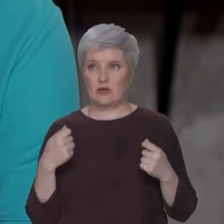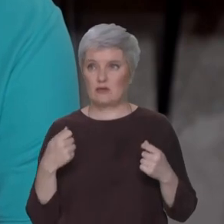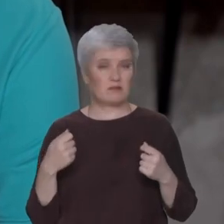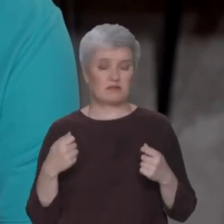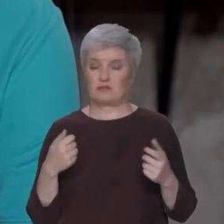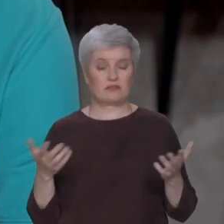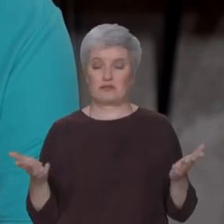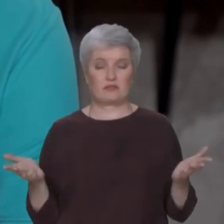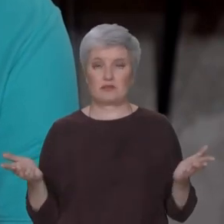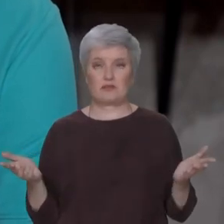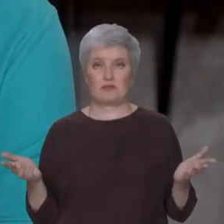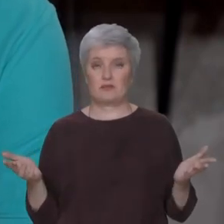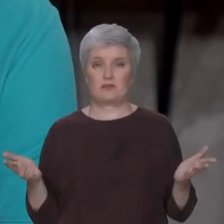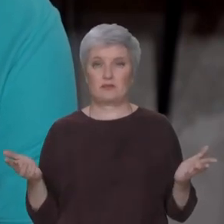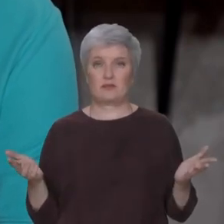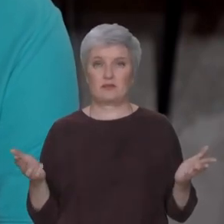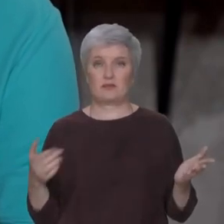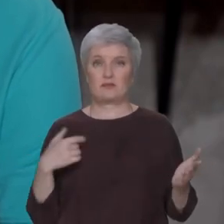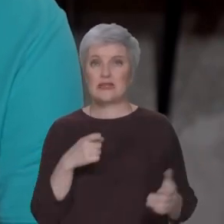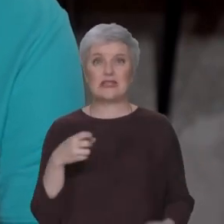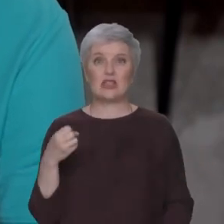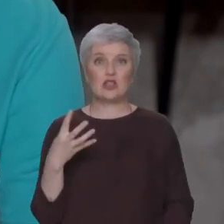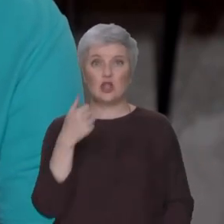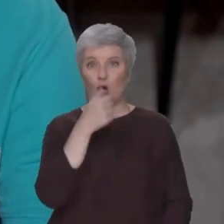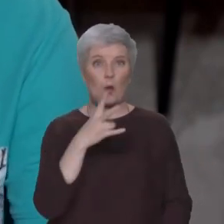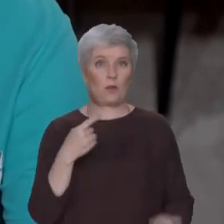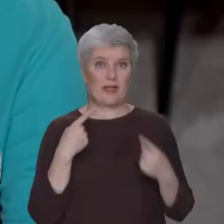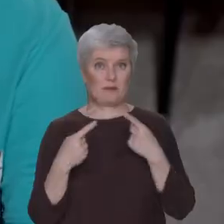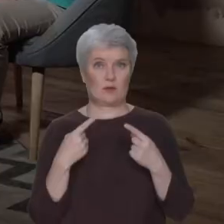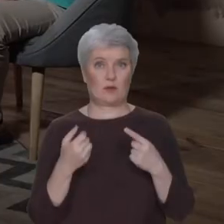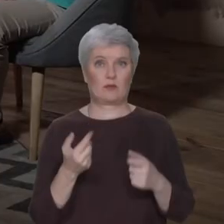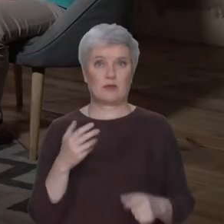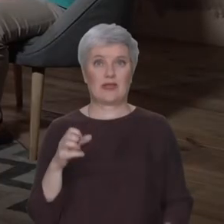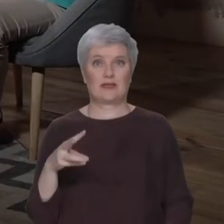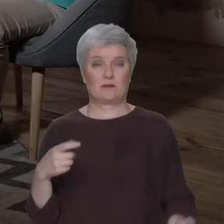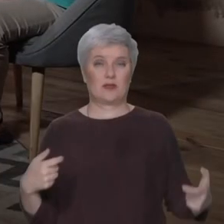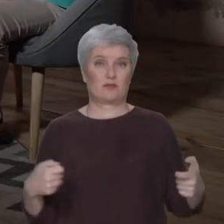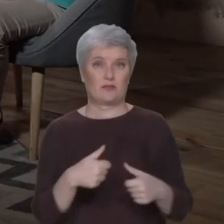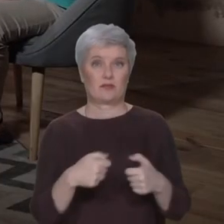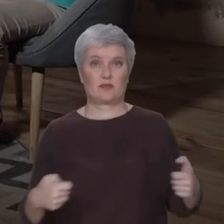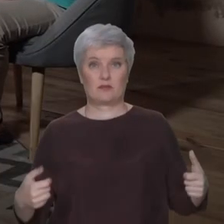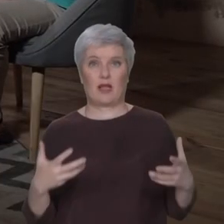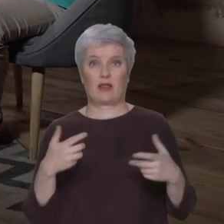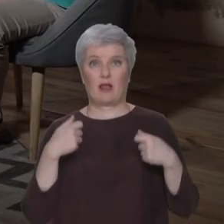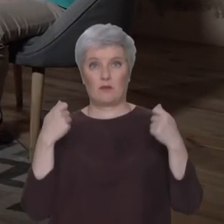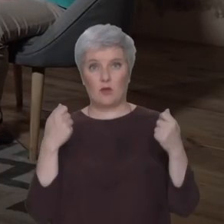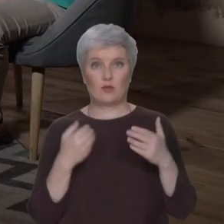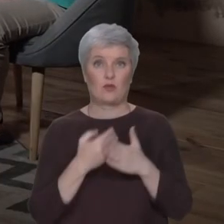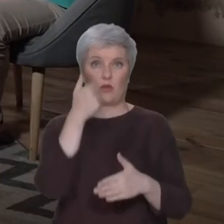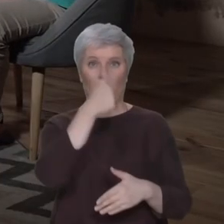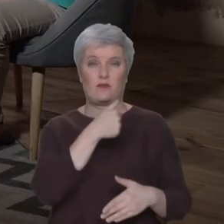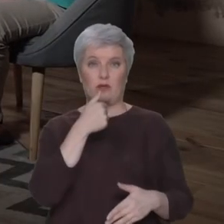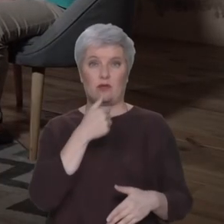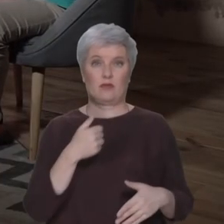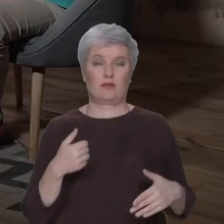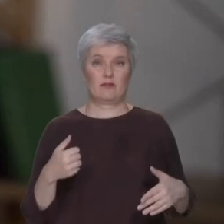Ні. Ну, ми 14 років не спілкуємося. Ми тільки там пару смс-ками обмінялися з днем народження чи з Новим роком. Там він